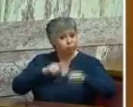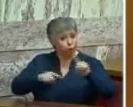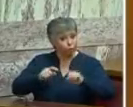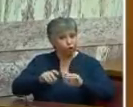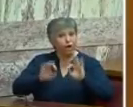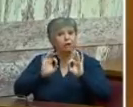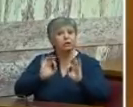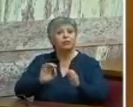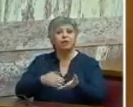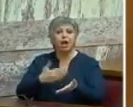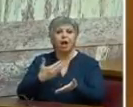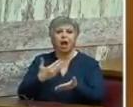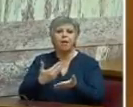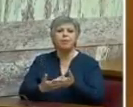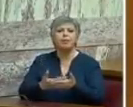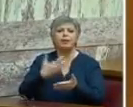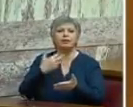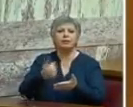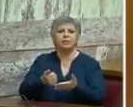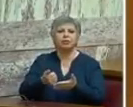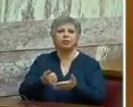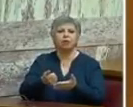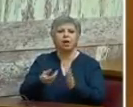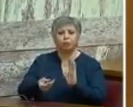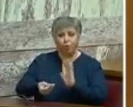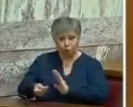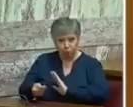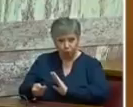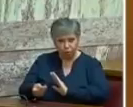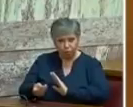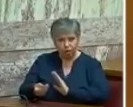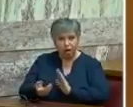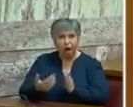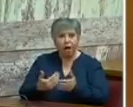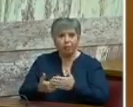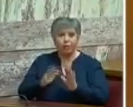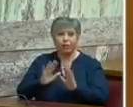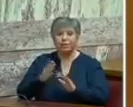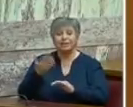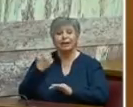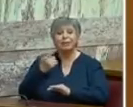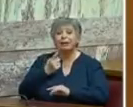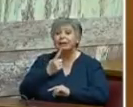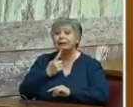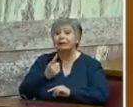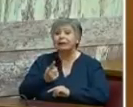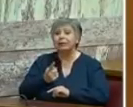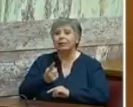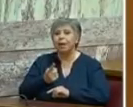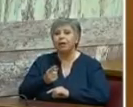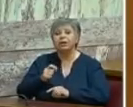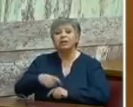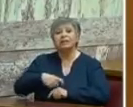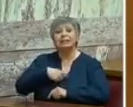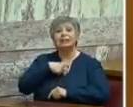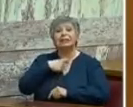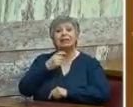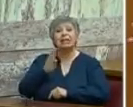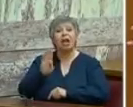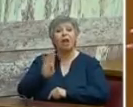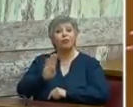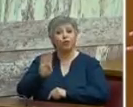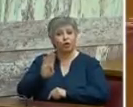δωροδοκιών, έτσι. Και σας είπα πριν, κύριε Βορύδη, μην εκτίθεστε σε σχέση με το τι υπάρχουν ή βρίσκονται στους